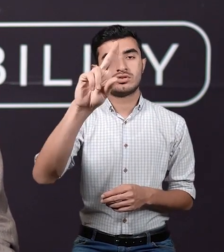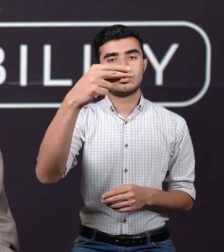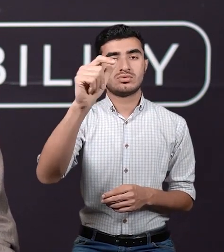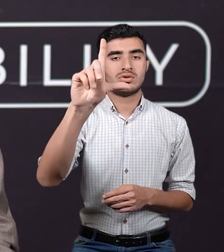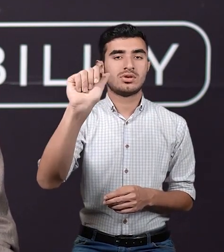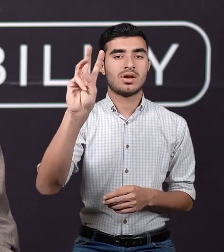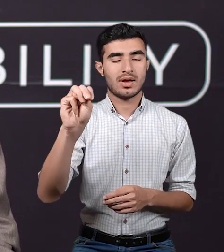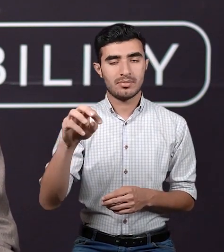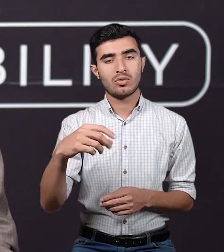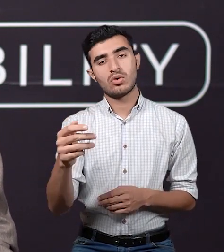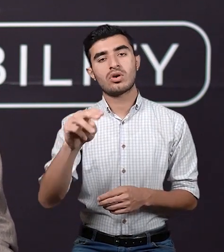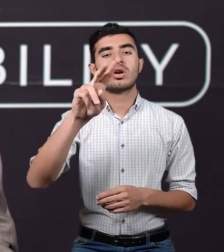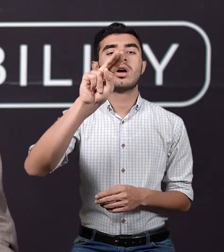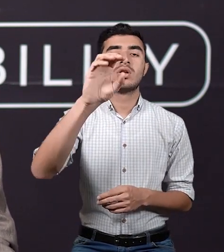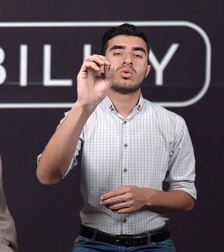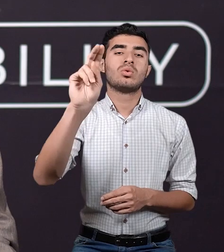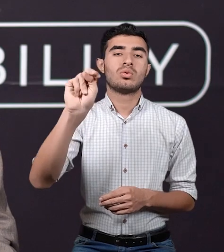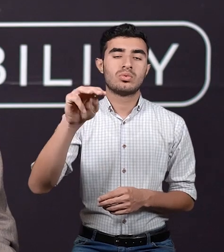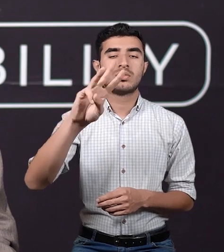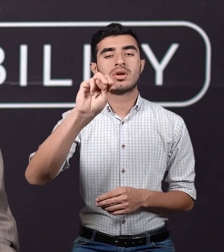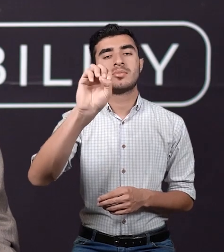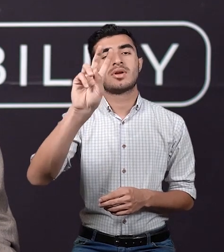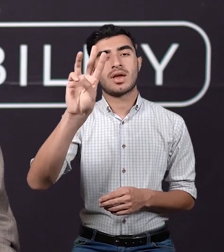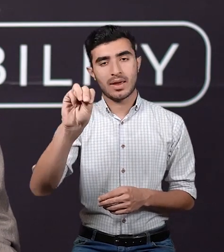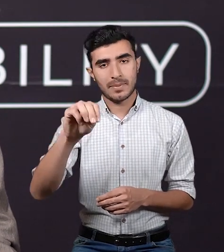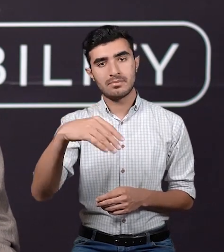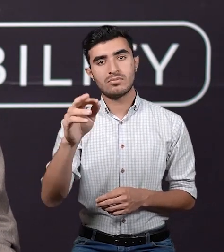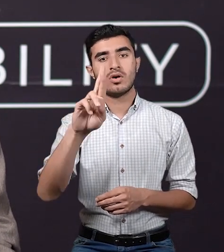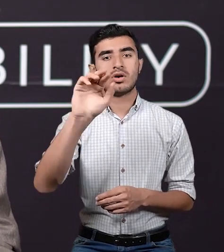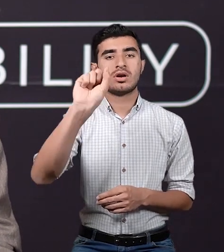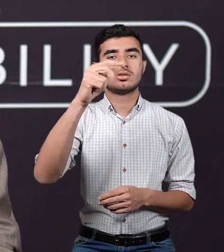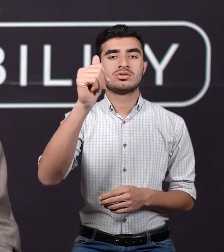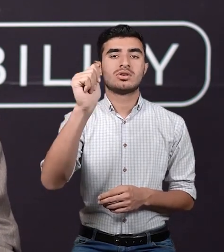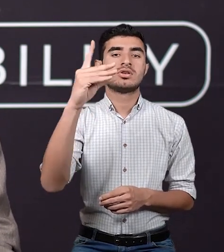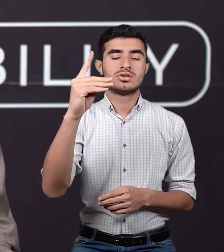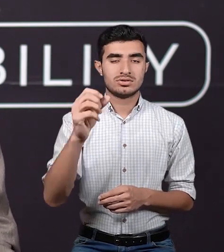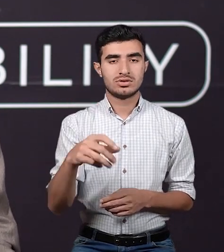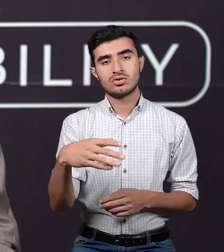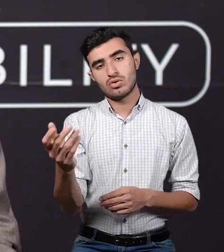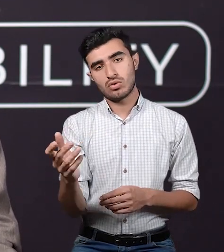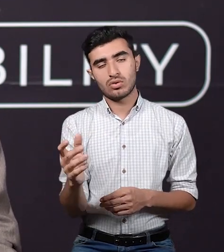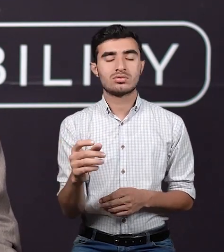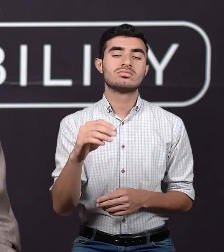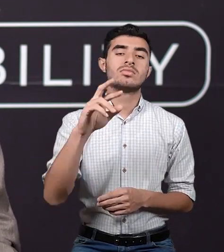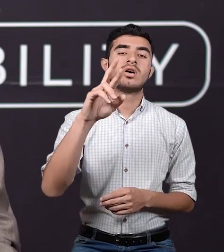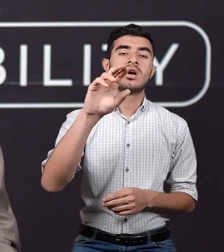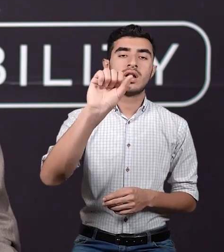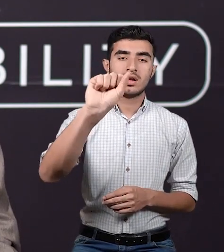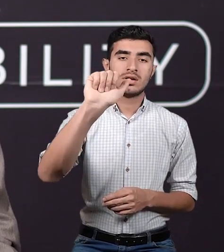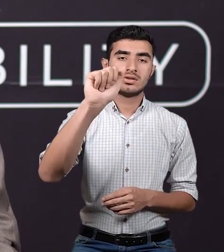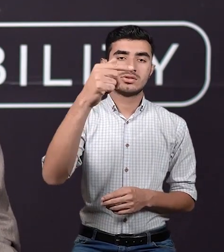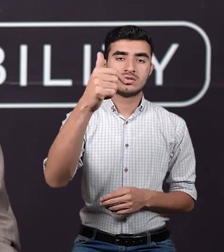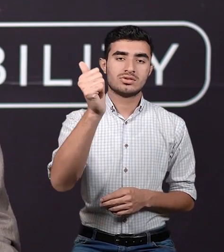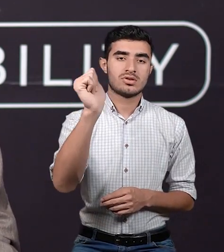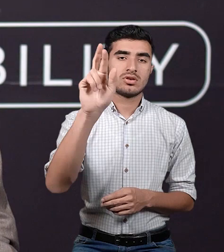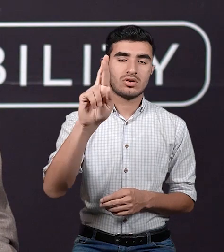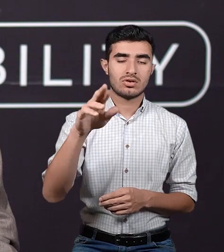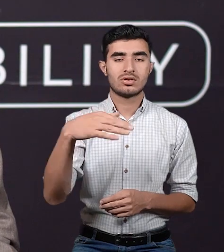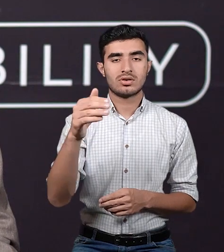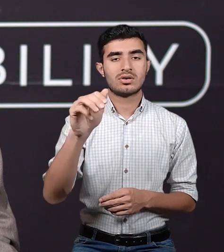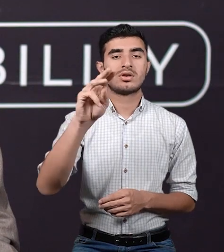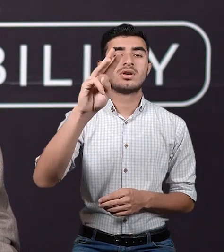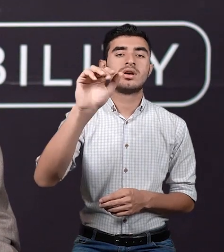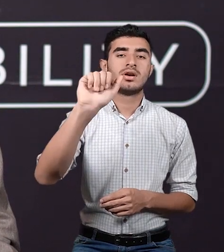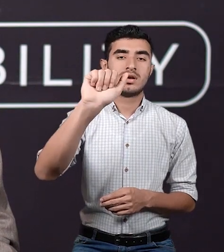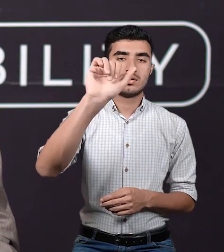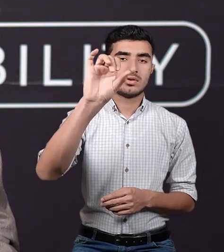تبسم، ڈاکٹر سلیم اختر، اور اس کے علاوہ نون میم راشد، اور بڑے لوگوں میں اصغر ندیم